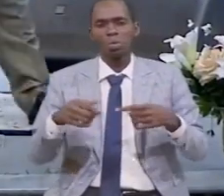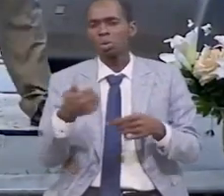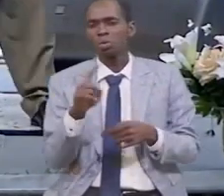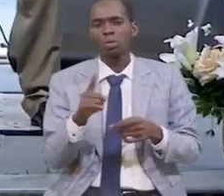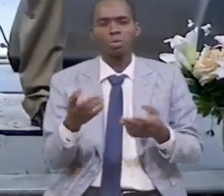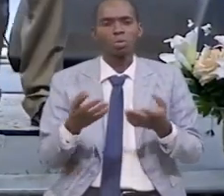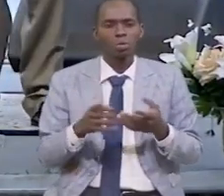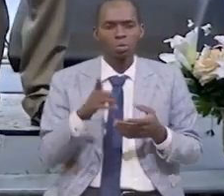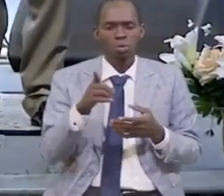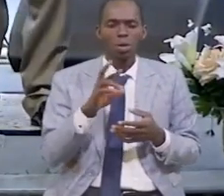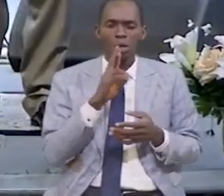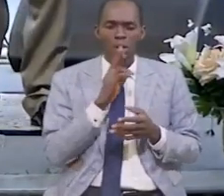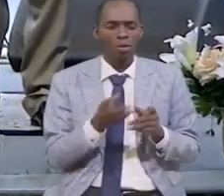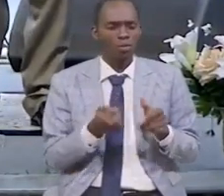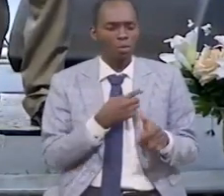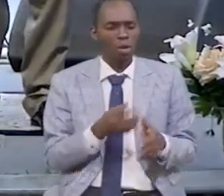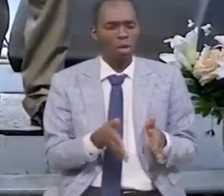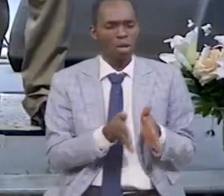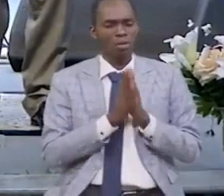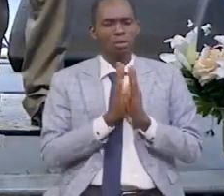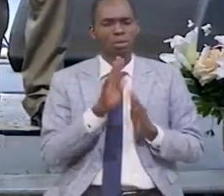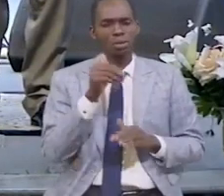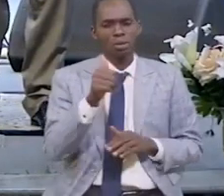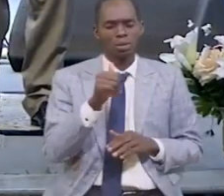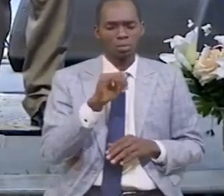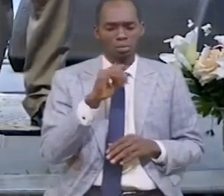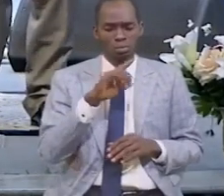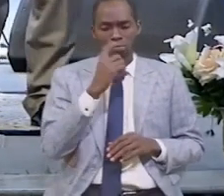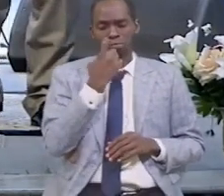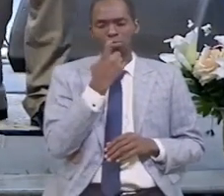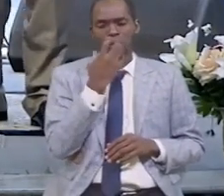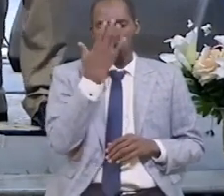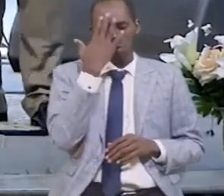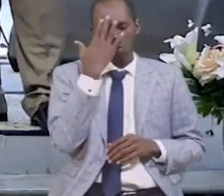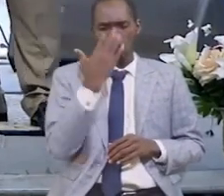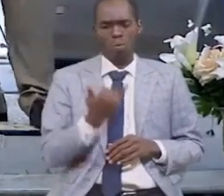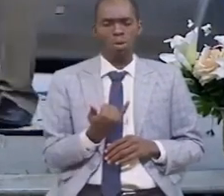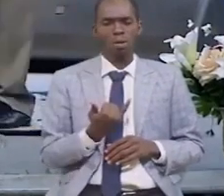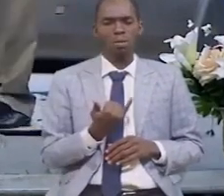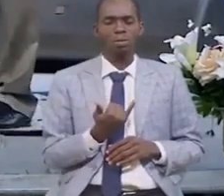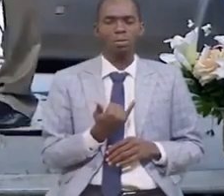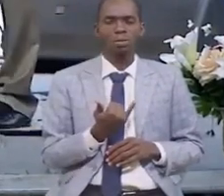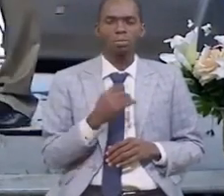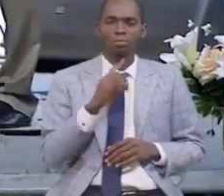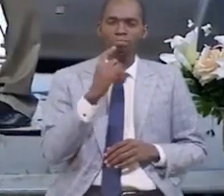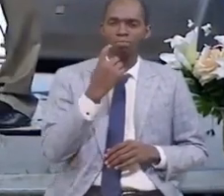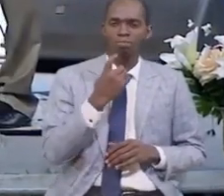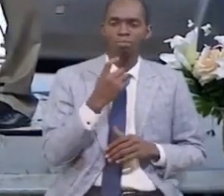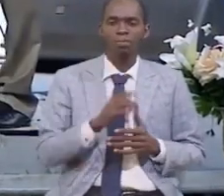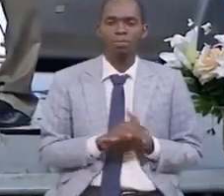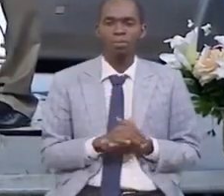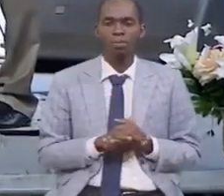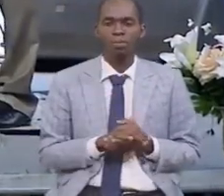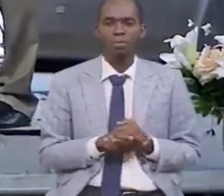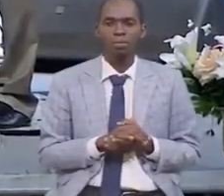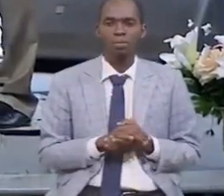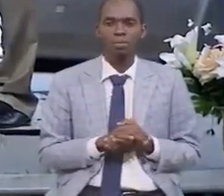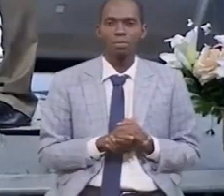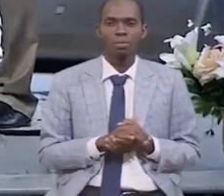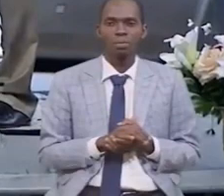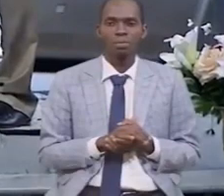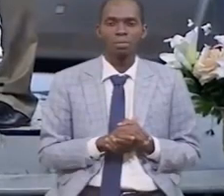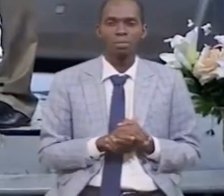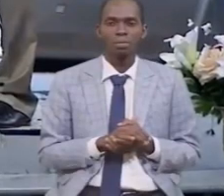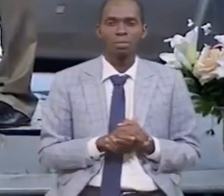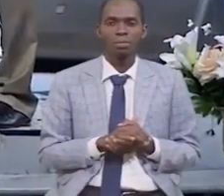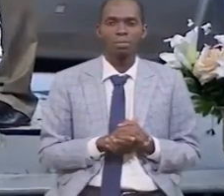asking yourself, మీరు దేవుణ్ణి మనస్కరిస్తే ఏం చేస్తున్నాం, అది చేద్దాంలే, ఏ విధంగా కొనసాగుదాం, అలాగే కొనసాగుదాంలే